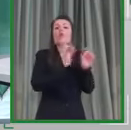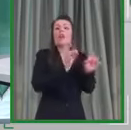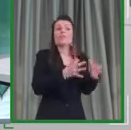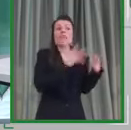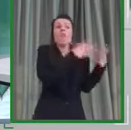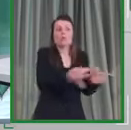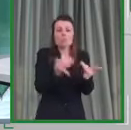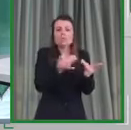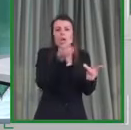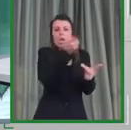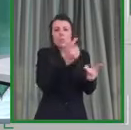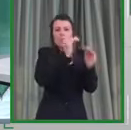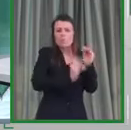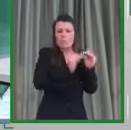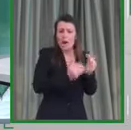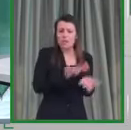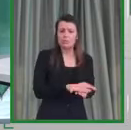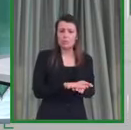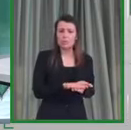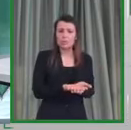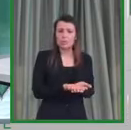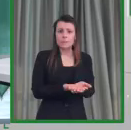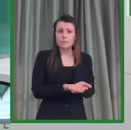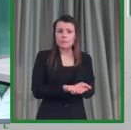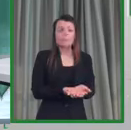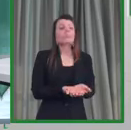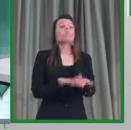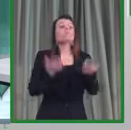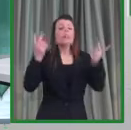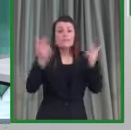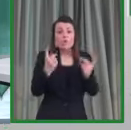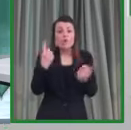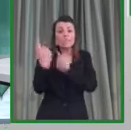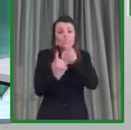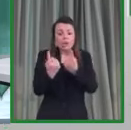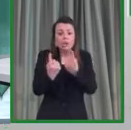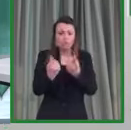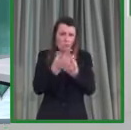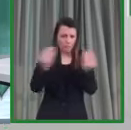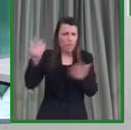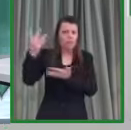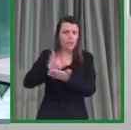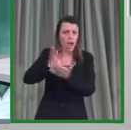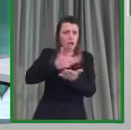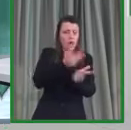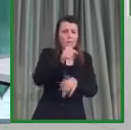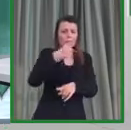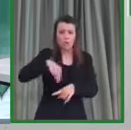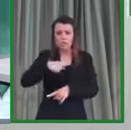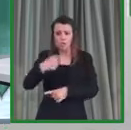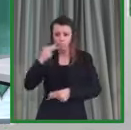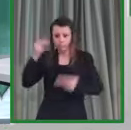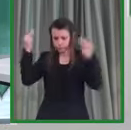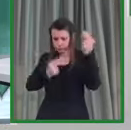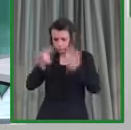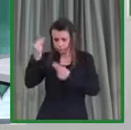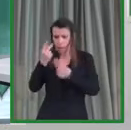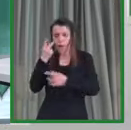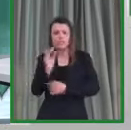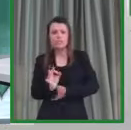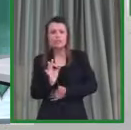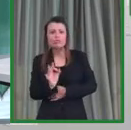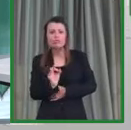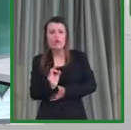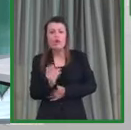un momento in cui molti raccontano e noi abbiamo registrato che il numero dei dei dipendenti degli